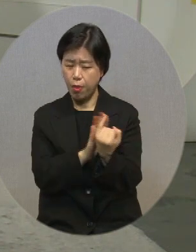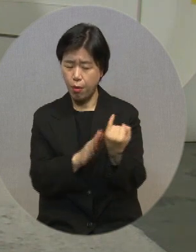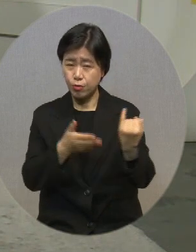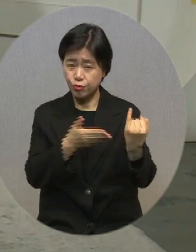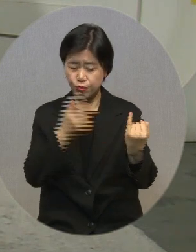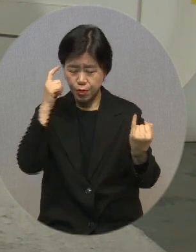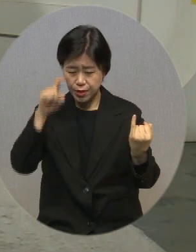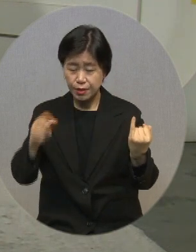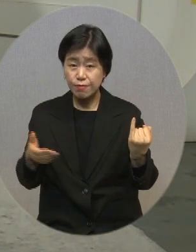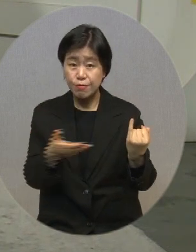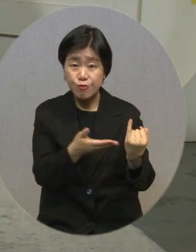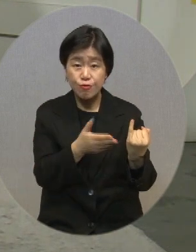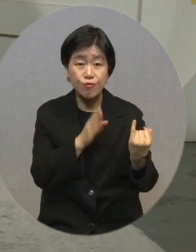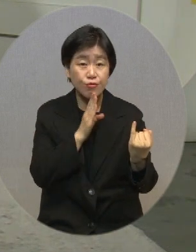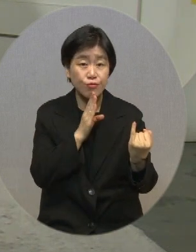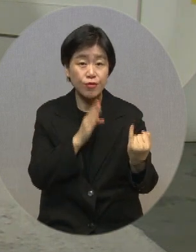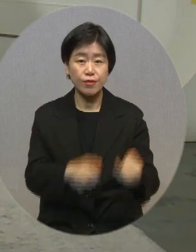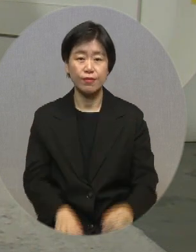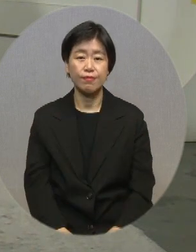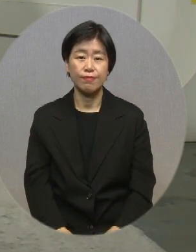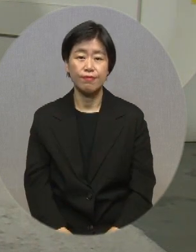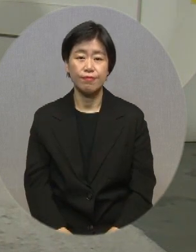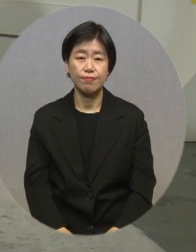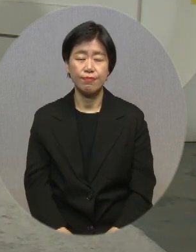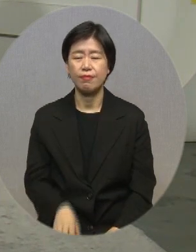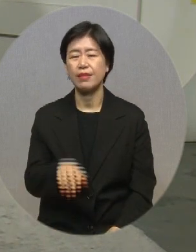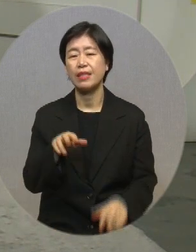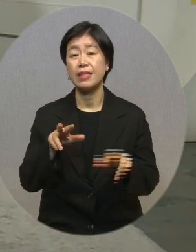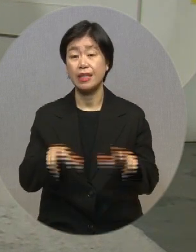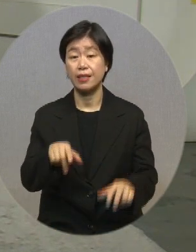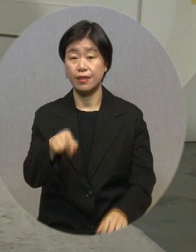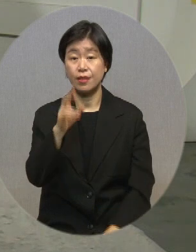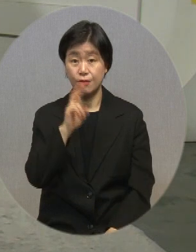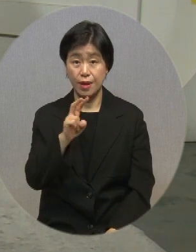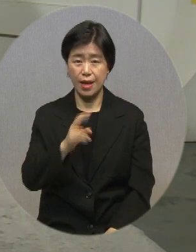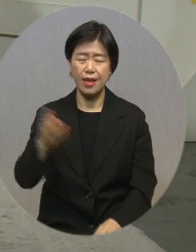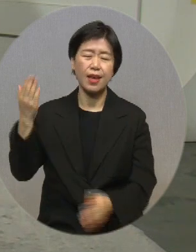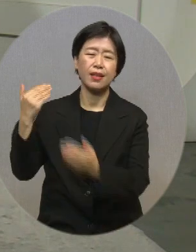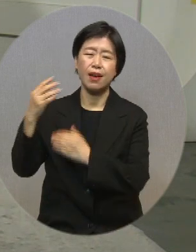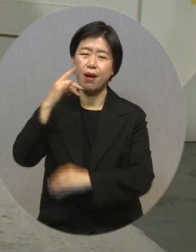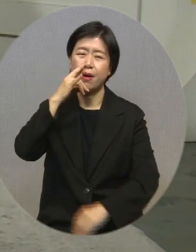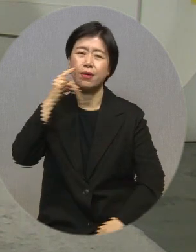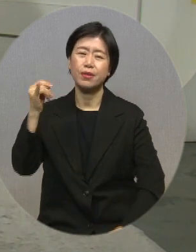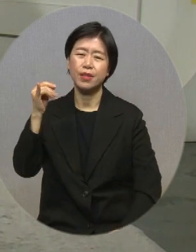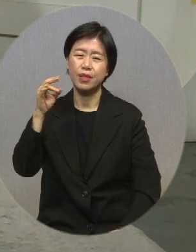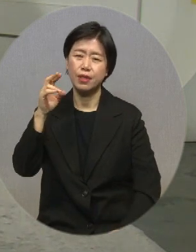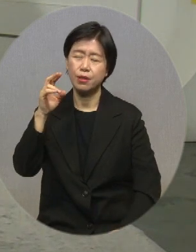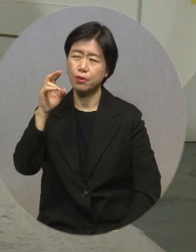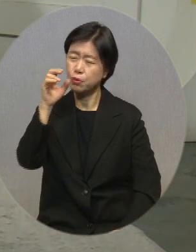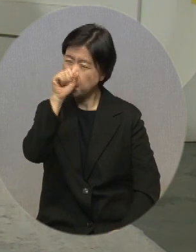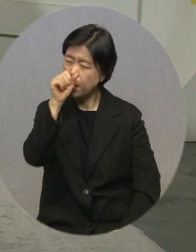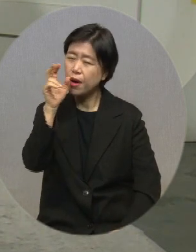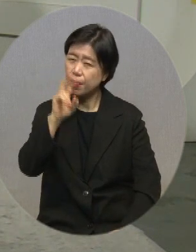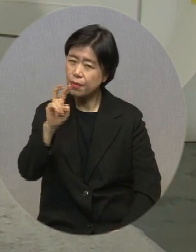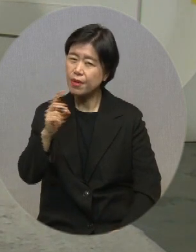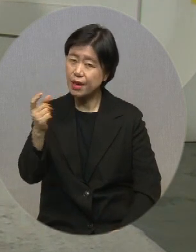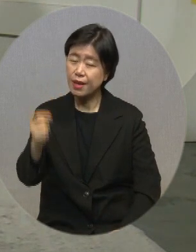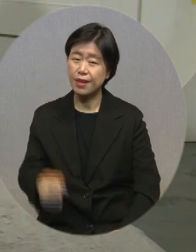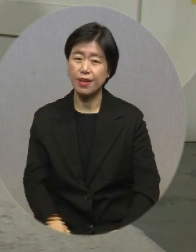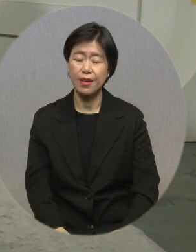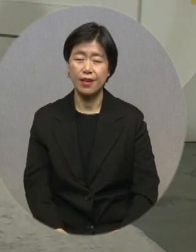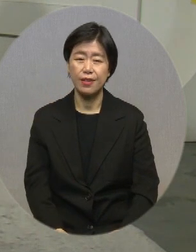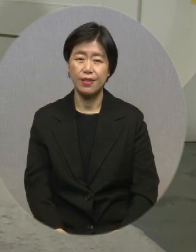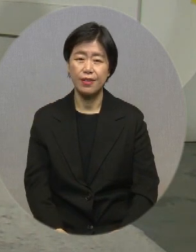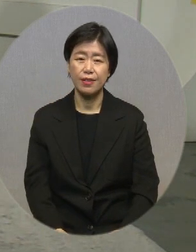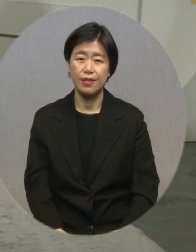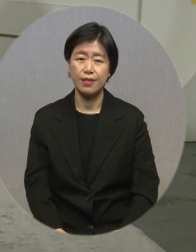관심 하거든요. 네. 그래서 이제 이 노래는 옛날 어머님들이 좋아하시던 그런 노래인데 많은 여성분들이